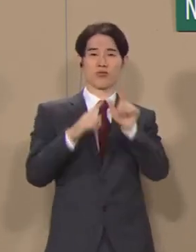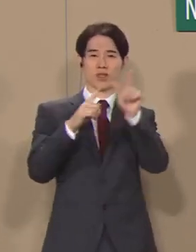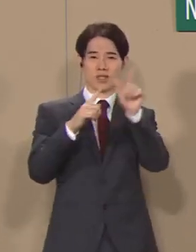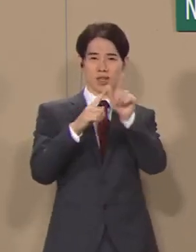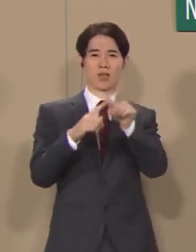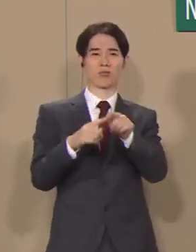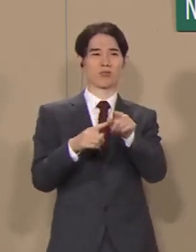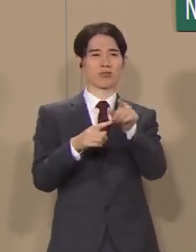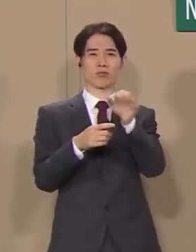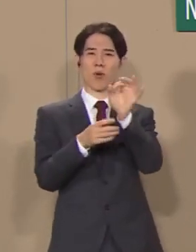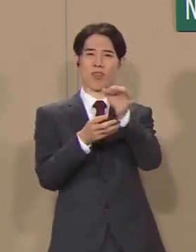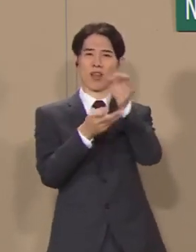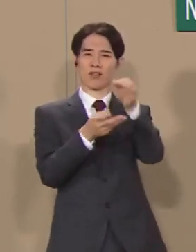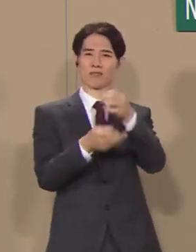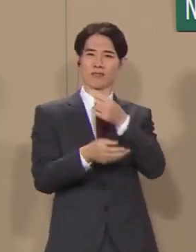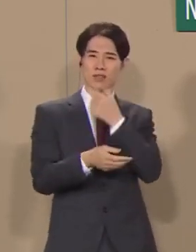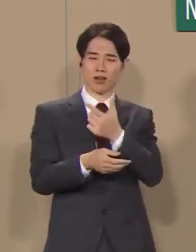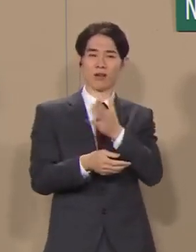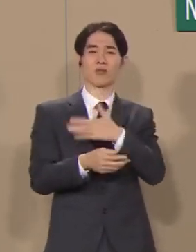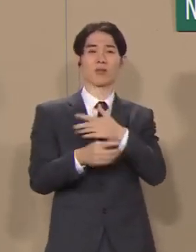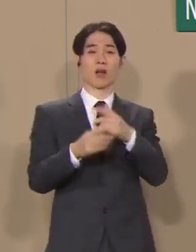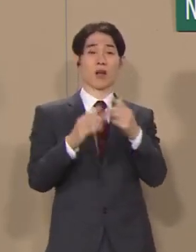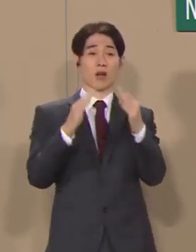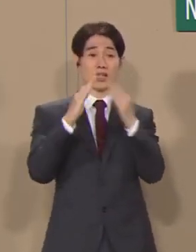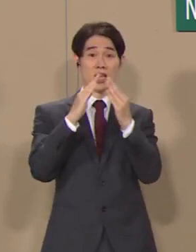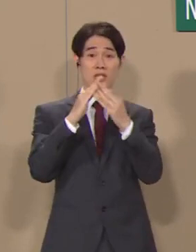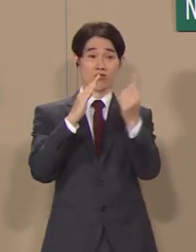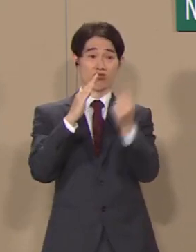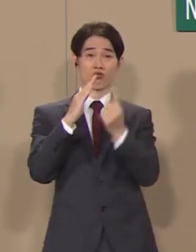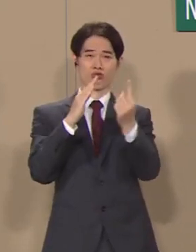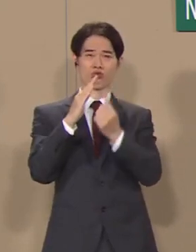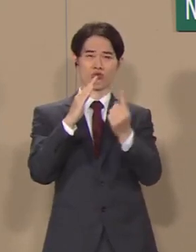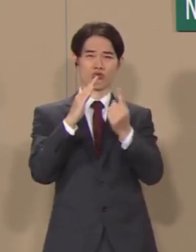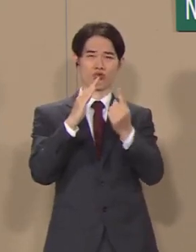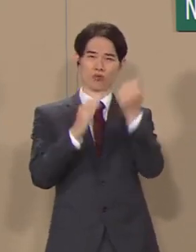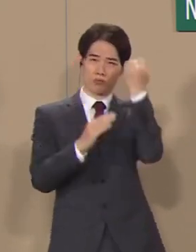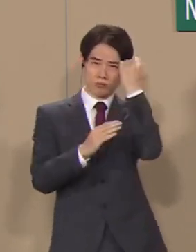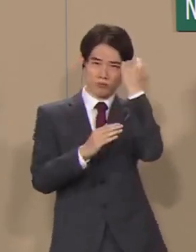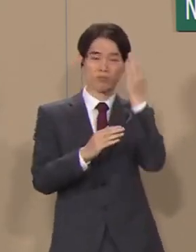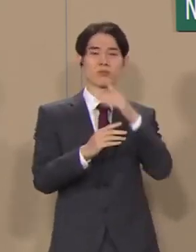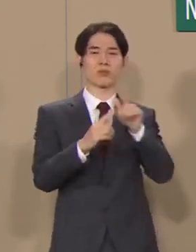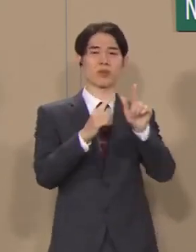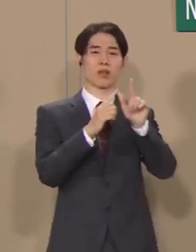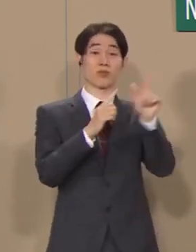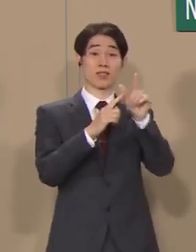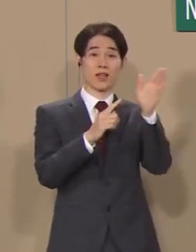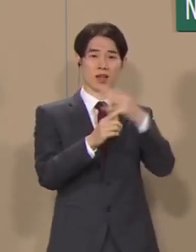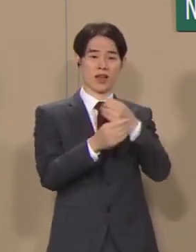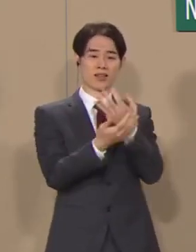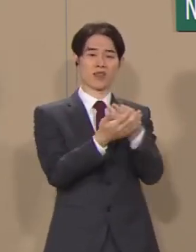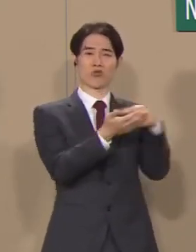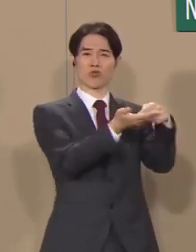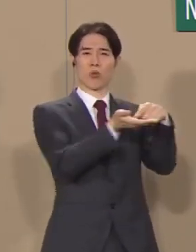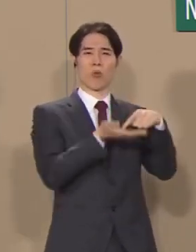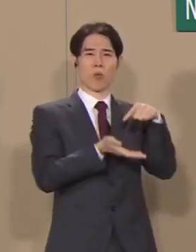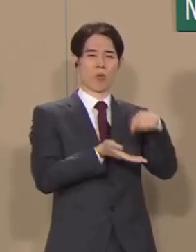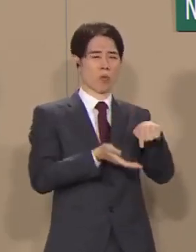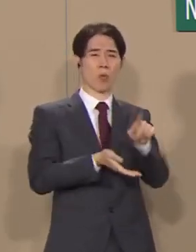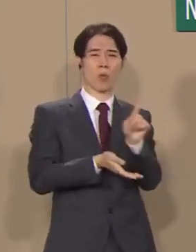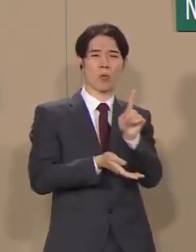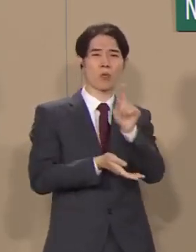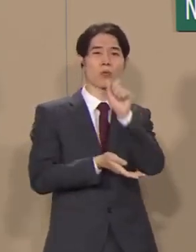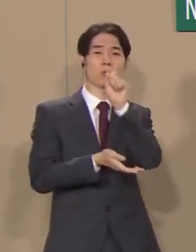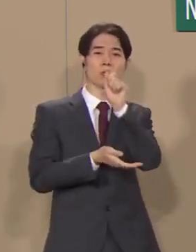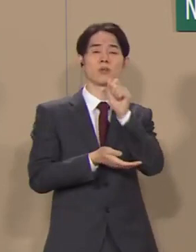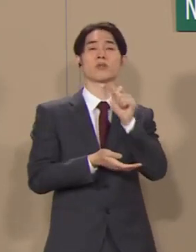支払いたくない nhkの担当者の訪問がうざい nhk から請求書が届いてどうしたらいいのかわからない